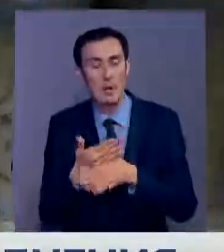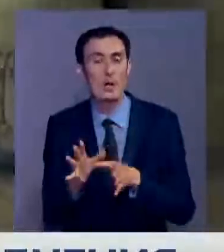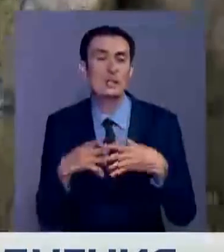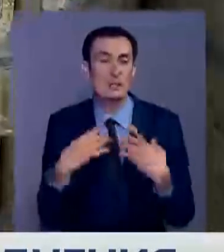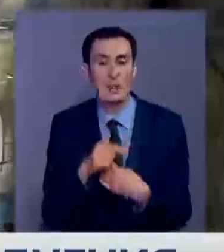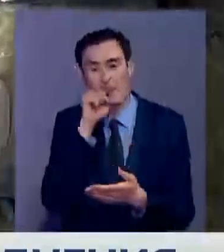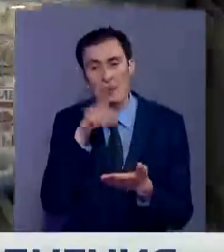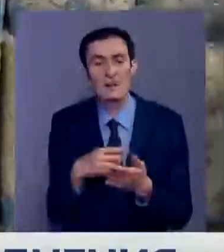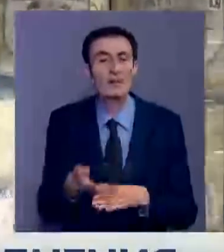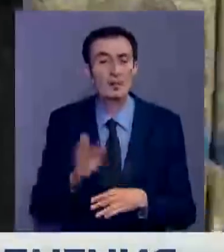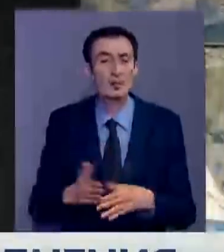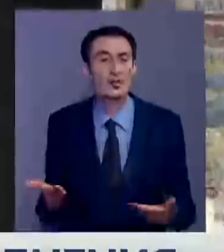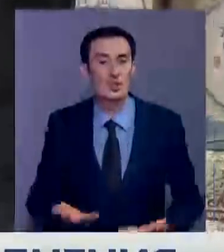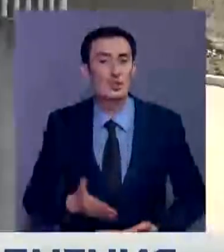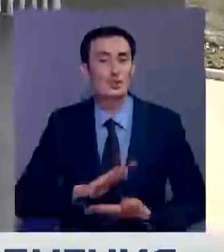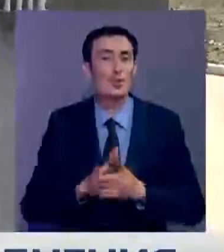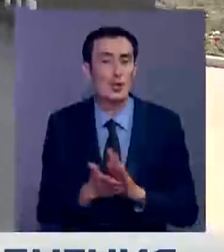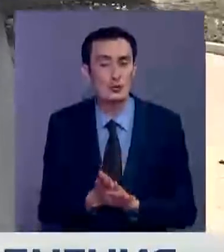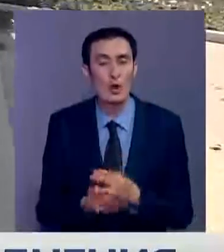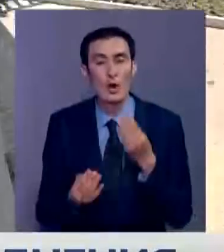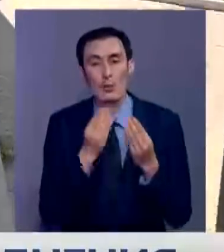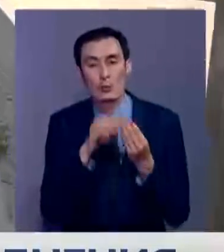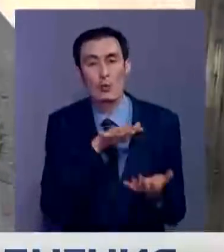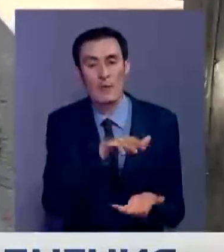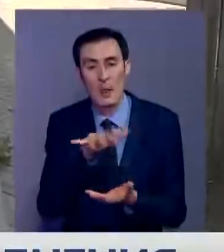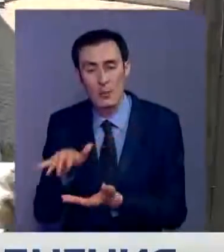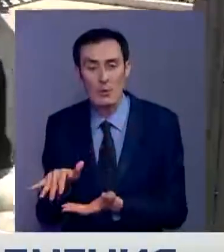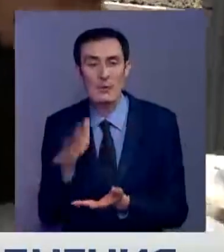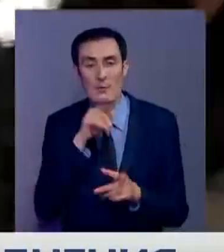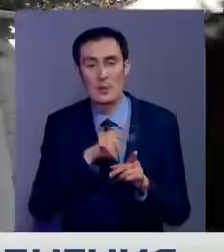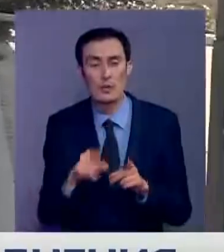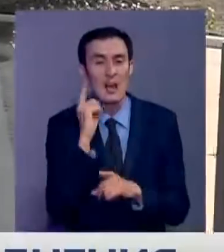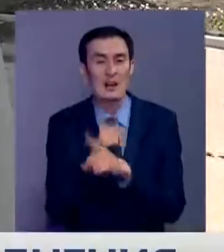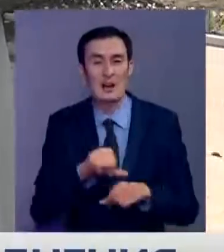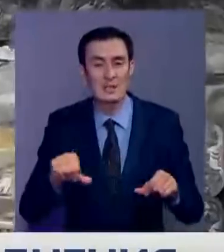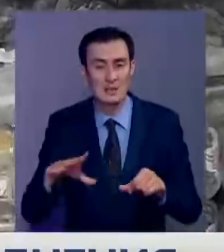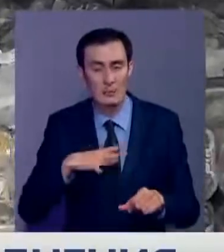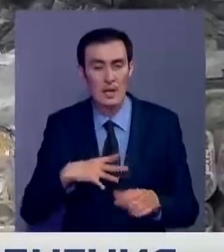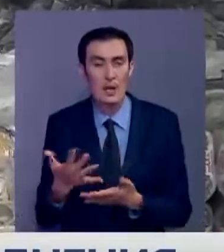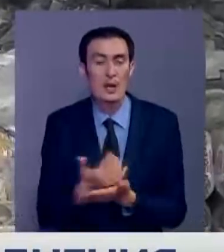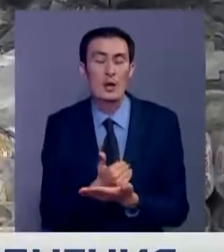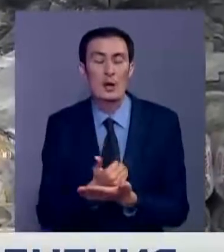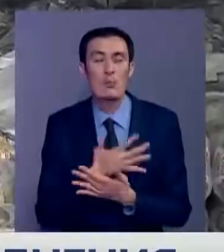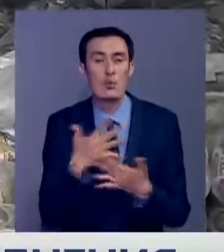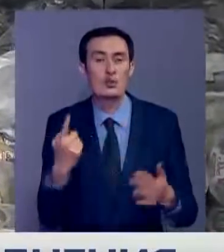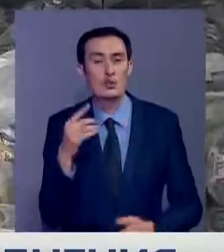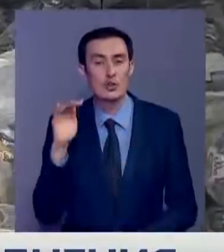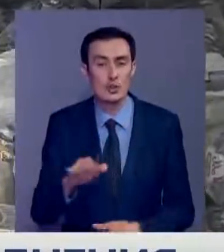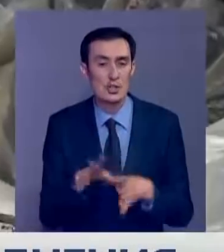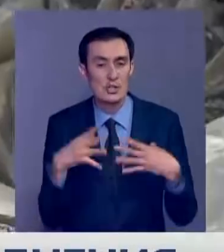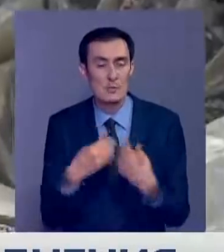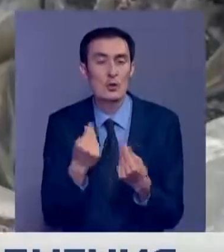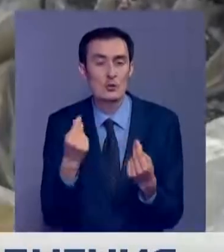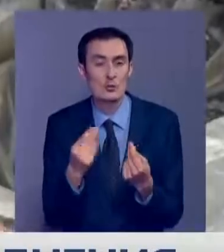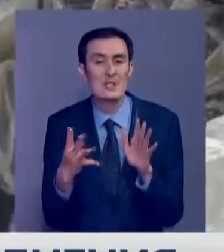семьям, попавшим в трудную жизненную ситуацию. Продуктовые наборы в период карантина получили более 1000 семей на общую